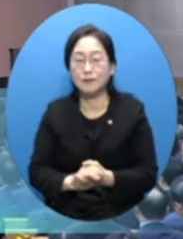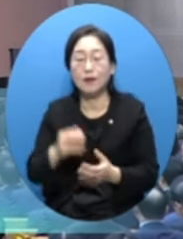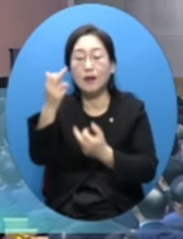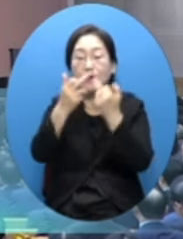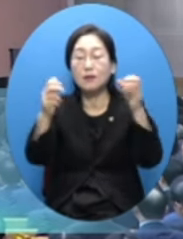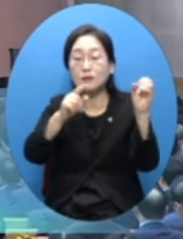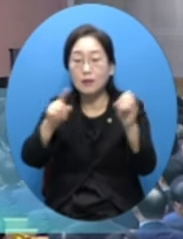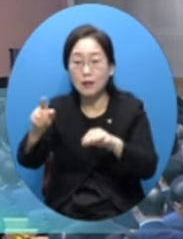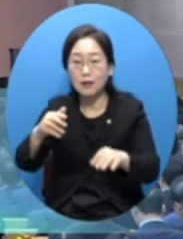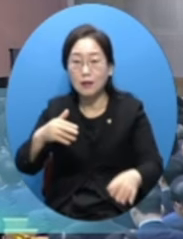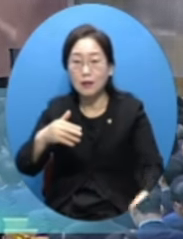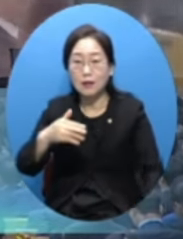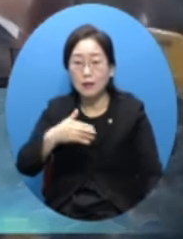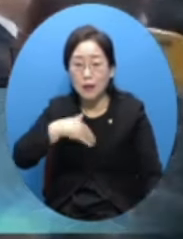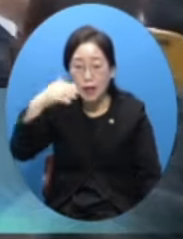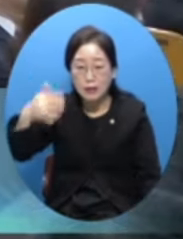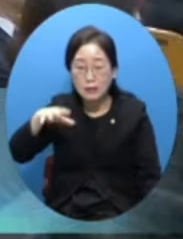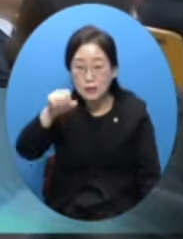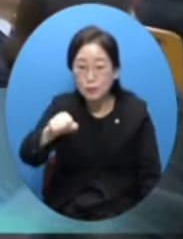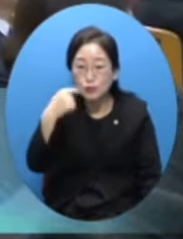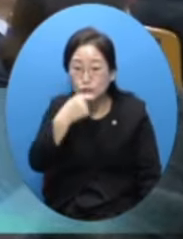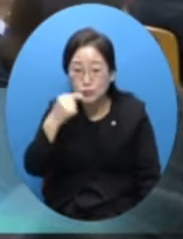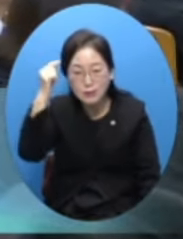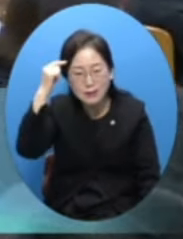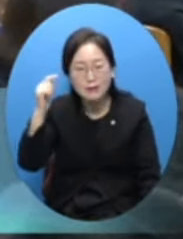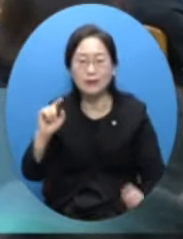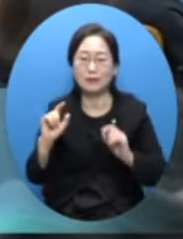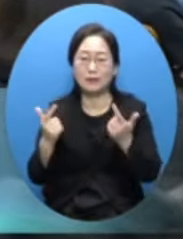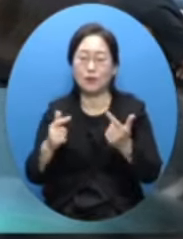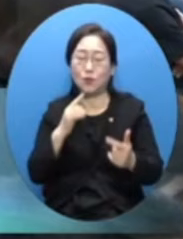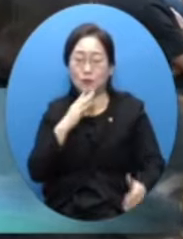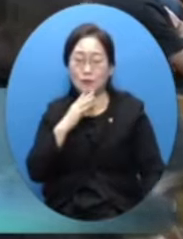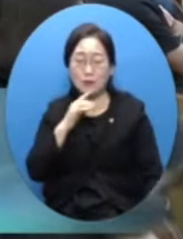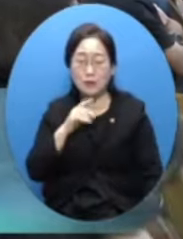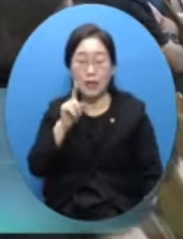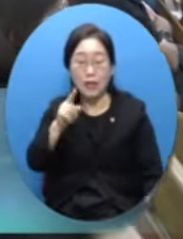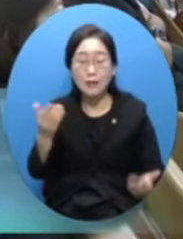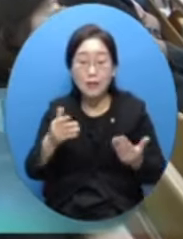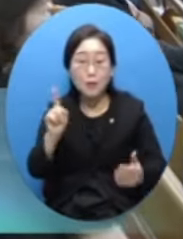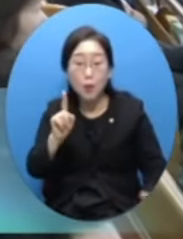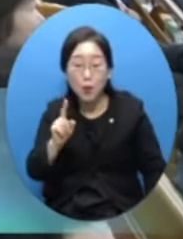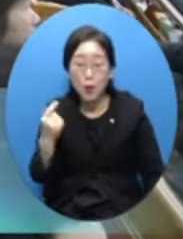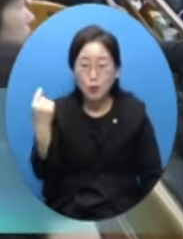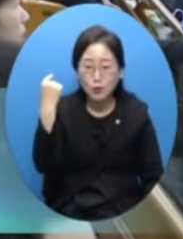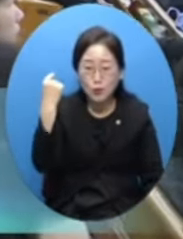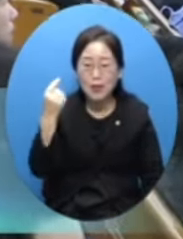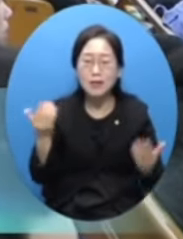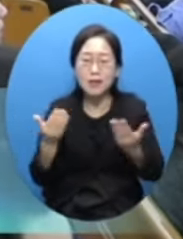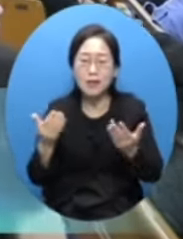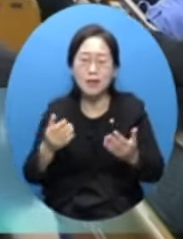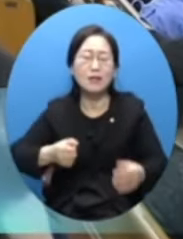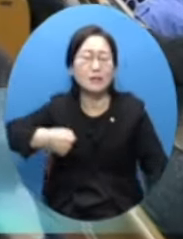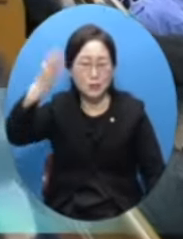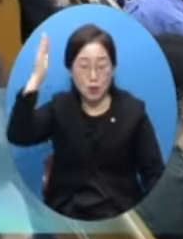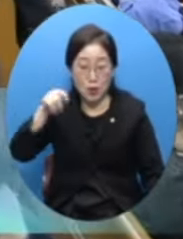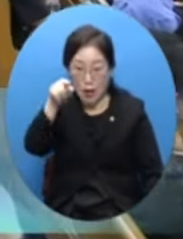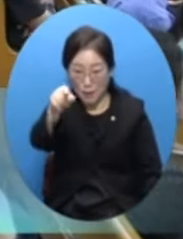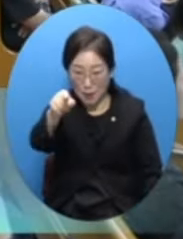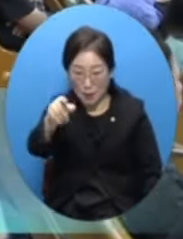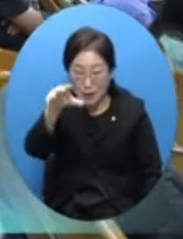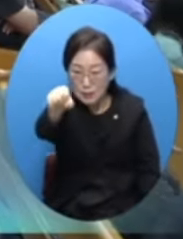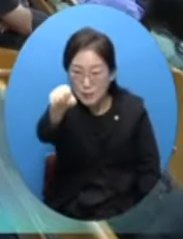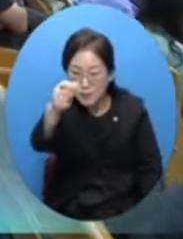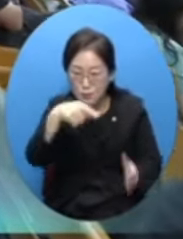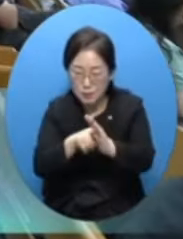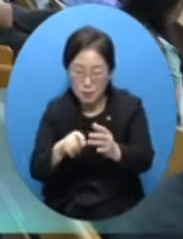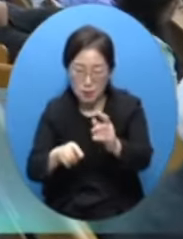형제들아 나는 아직 내가 잡은 줄로 여기지 아니하고 오직 한 일 즉 뒤에 있는 것은 잊어버리고 앞에 있는 것을 잡으려고